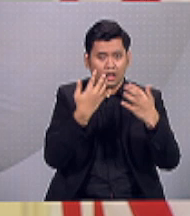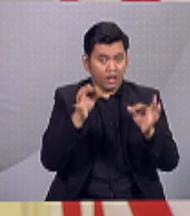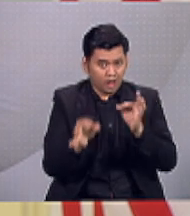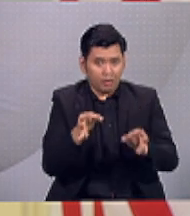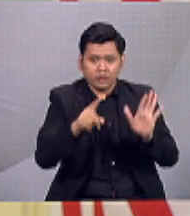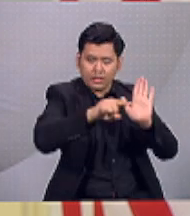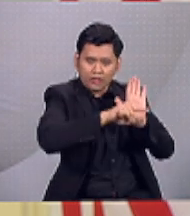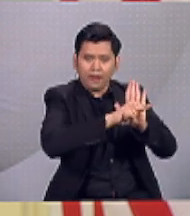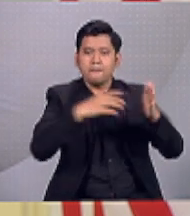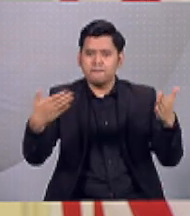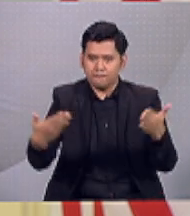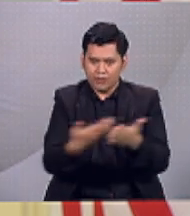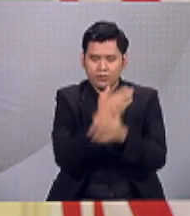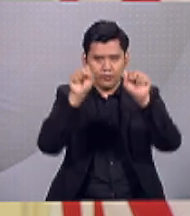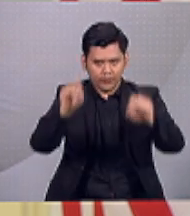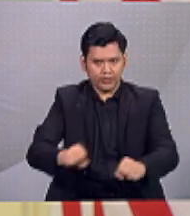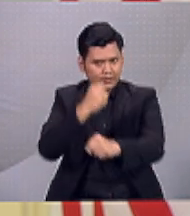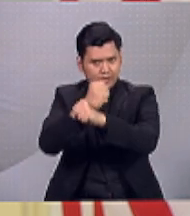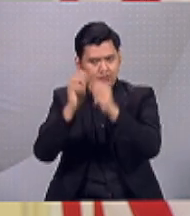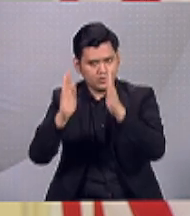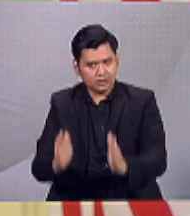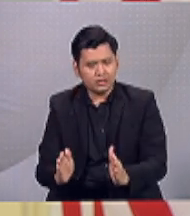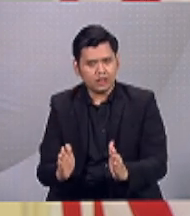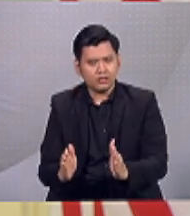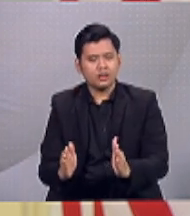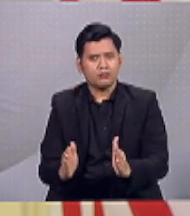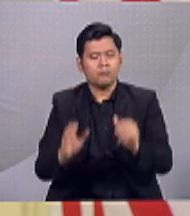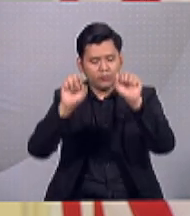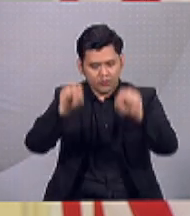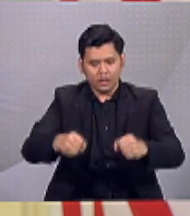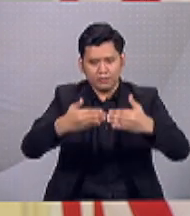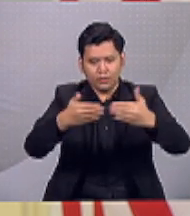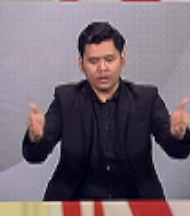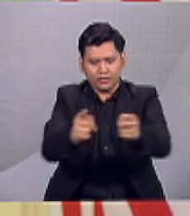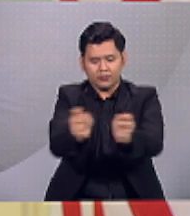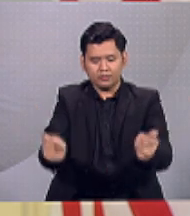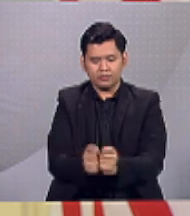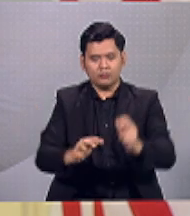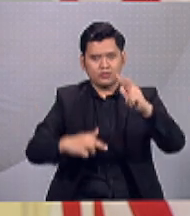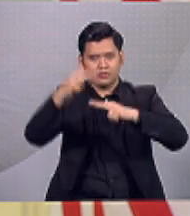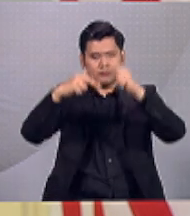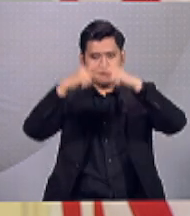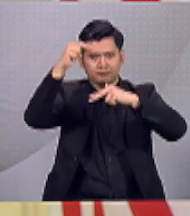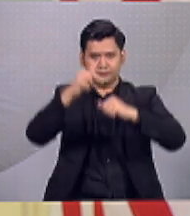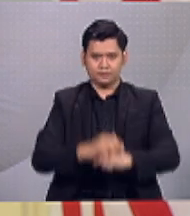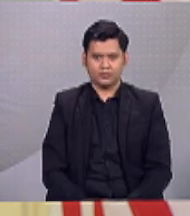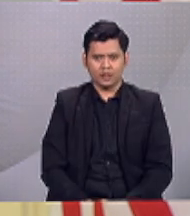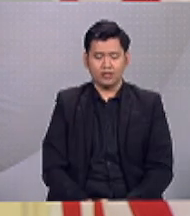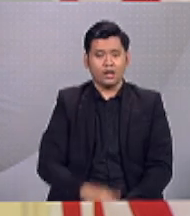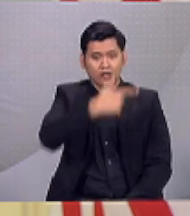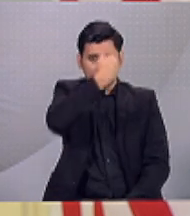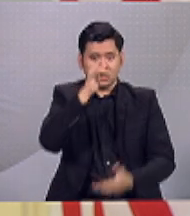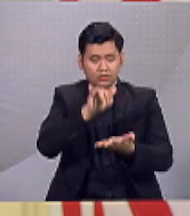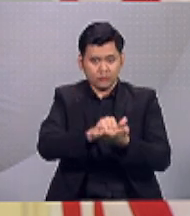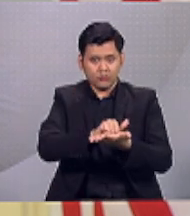negatif, baru tapak binaan tersebut boleh dibuka dan pekerja boleh memulakan kerja mereka. Itu